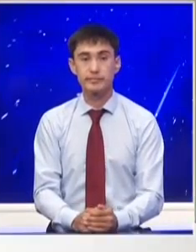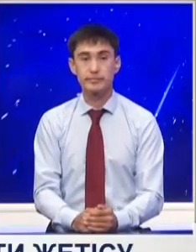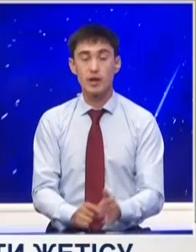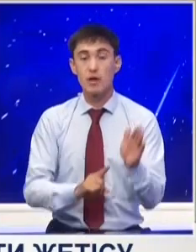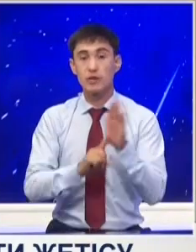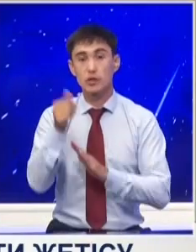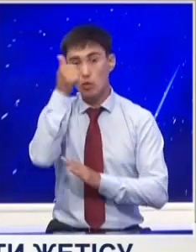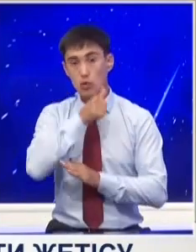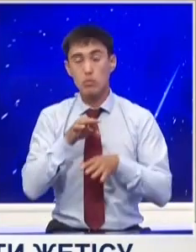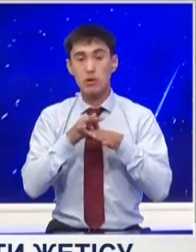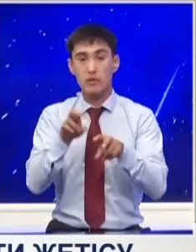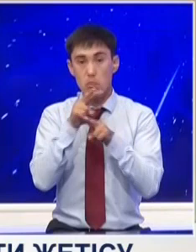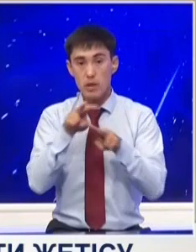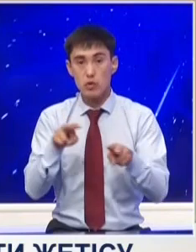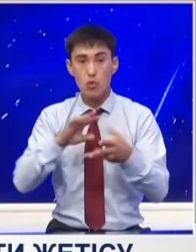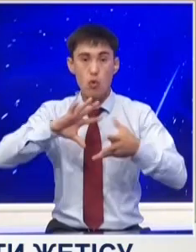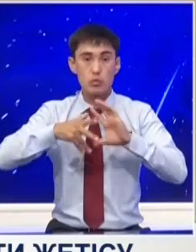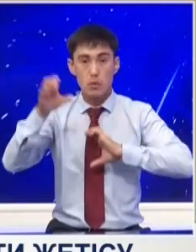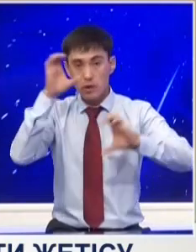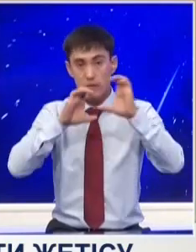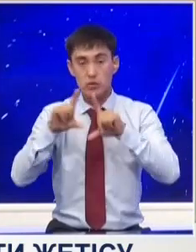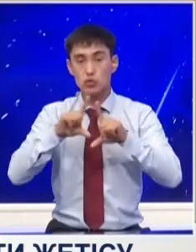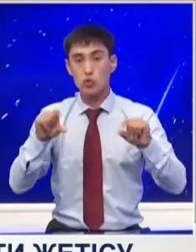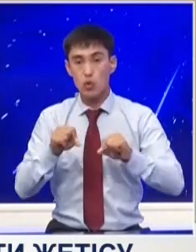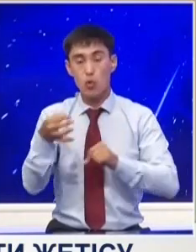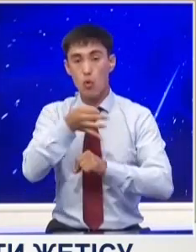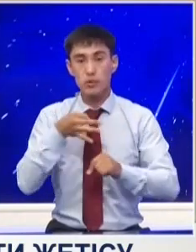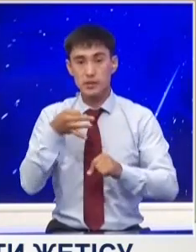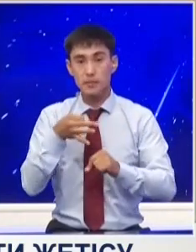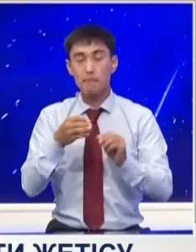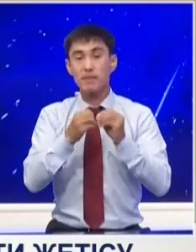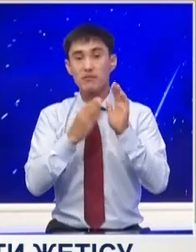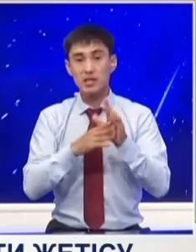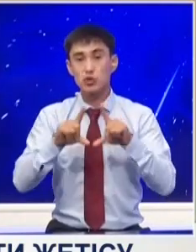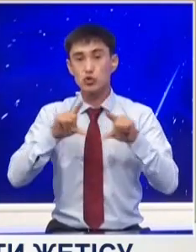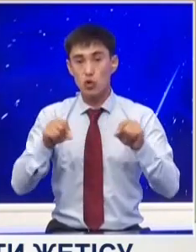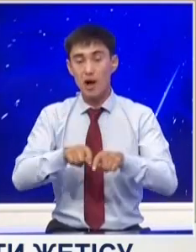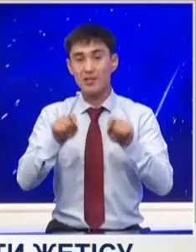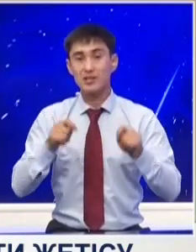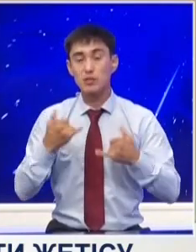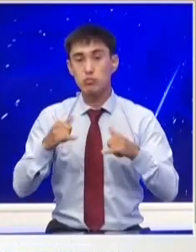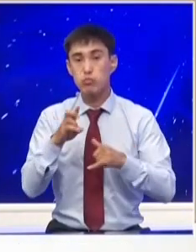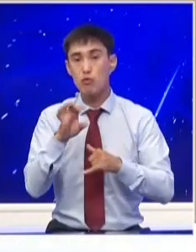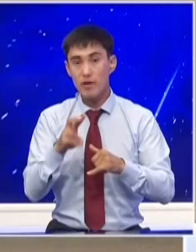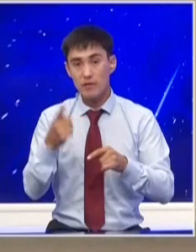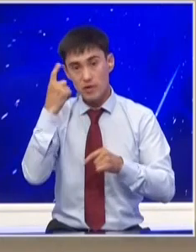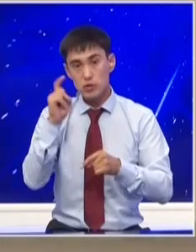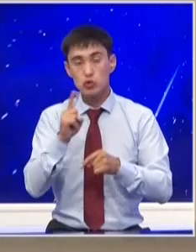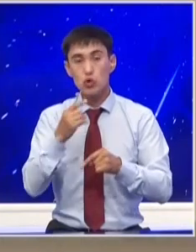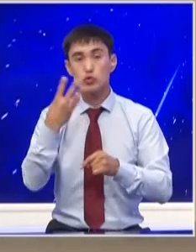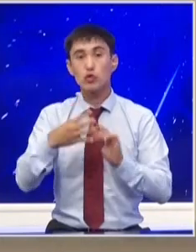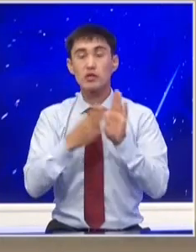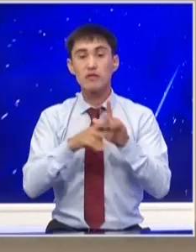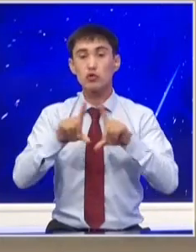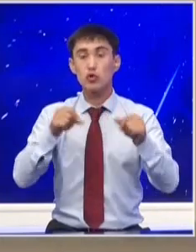В начале года мы провели мониторинг общеобразовательных учреждений области. В 19 школах открыты буфеты. Выяснилось, что в